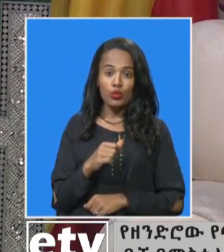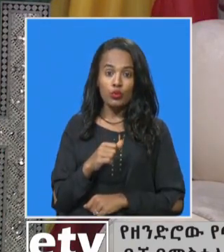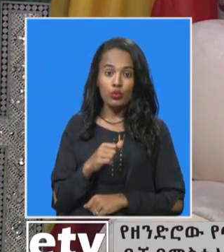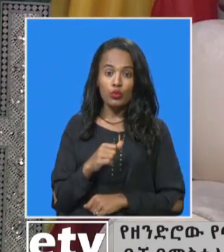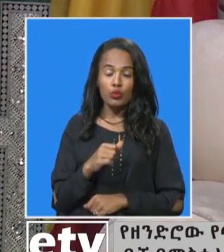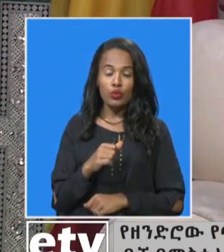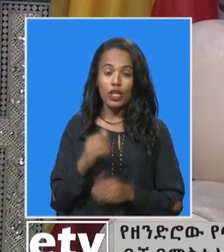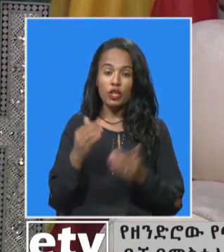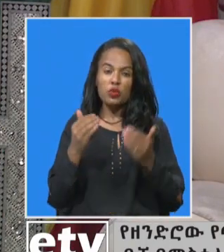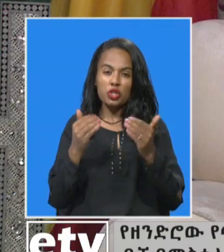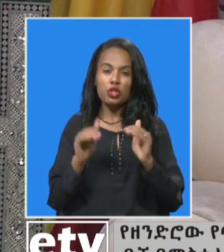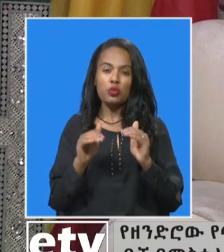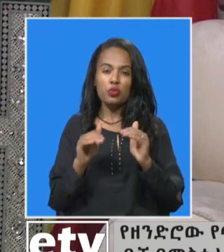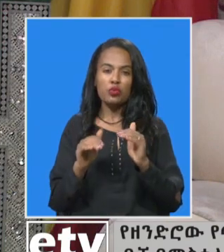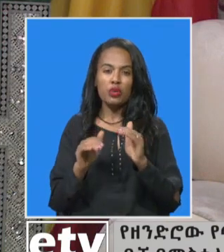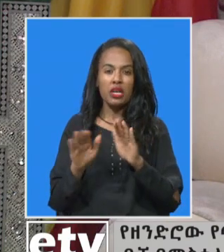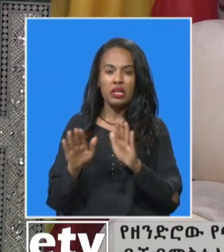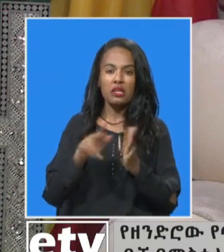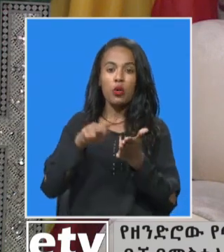የተወሰኑ